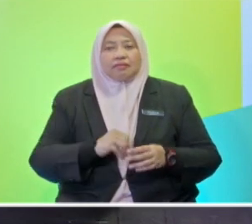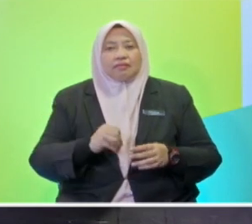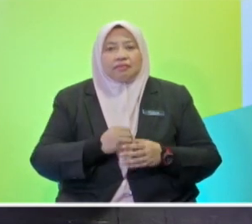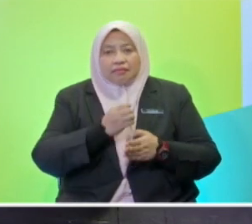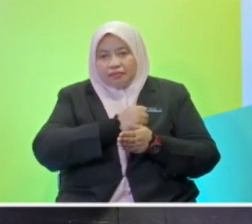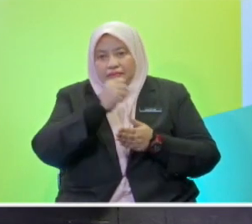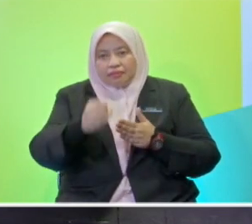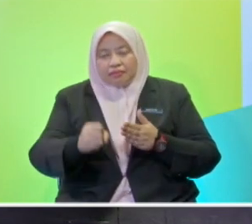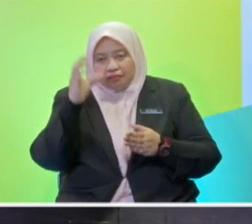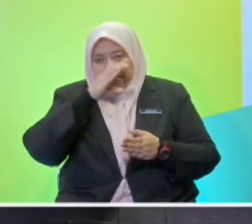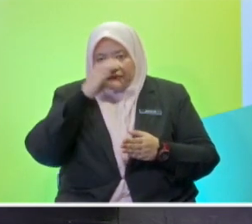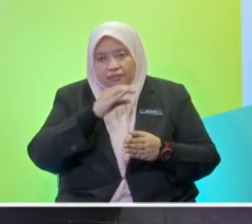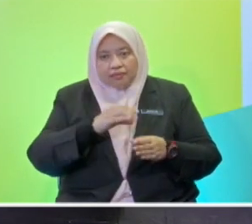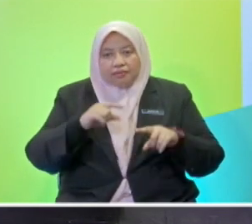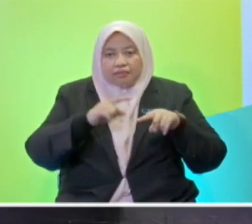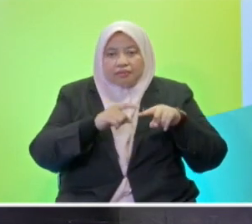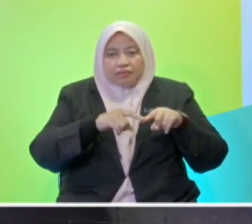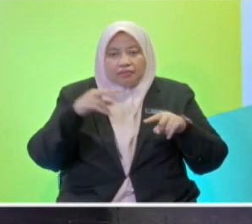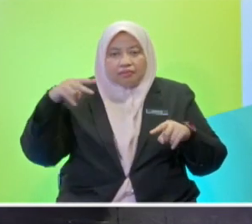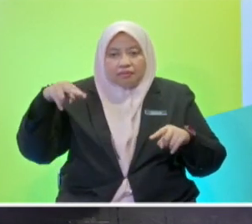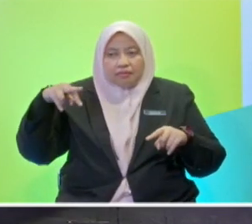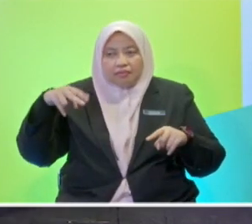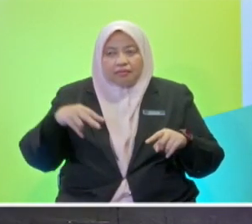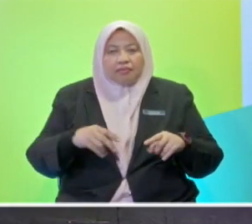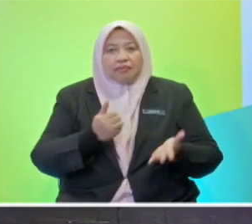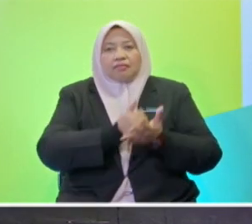cari perkataan kuku kaki